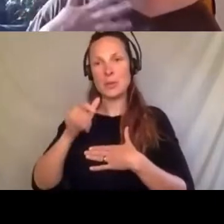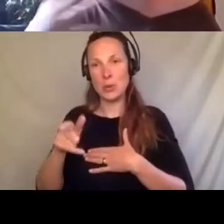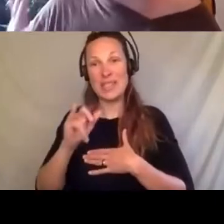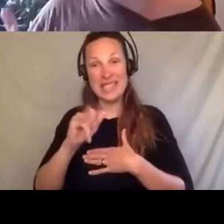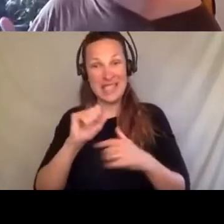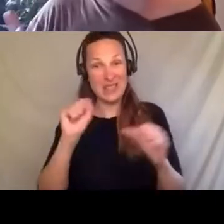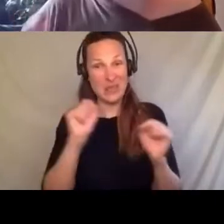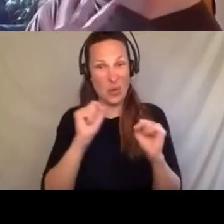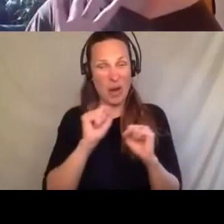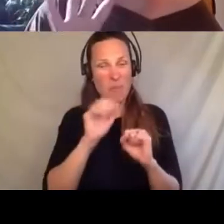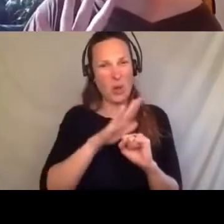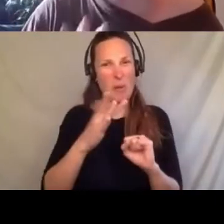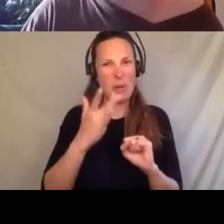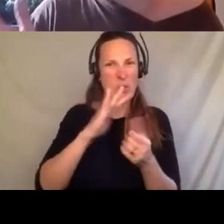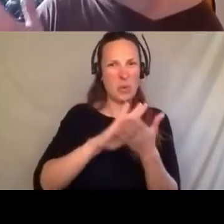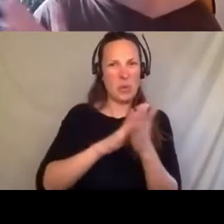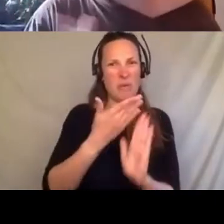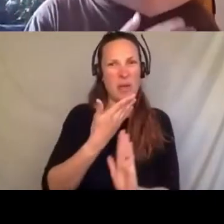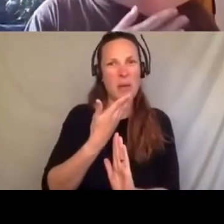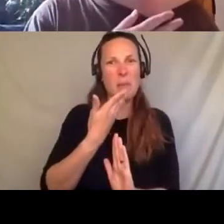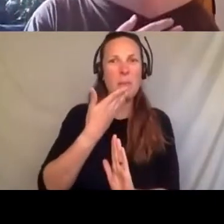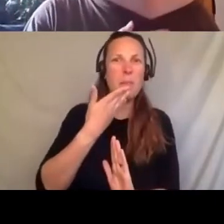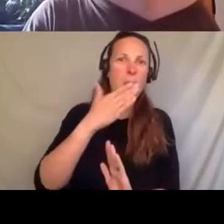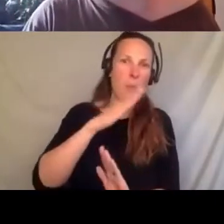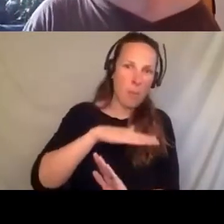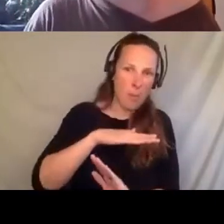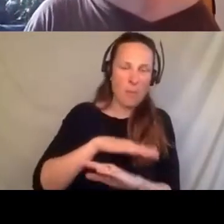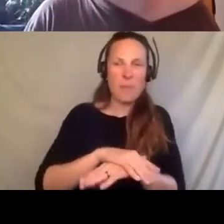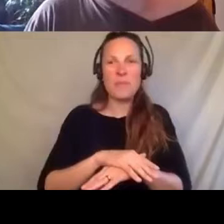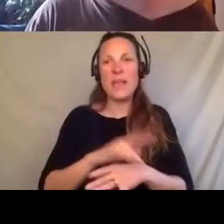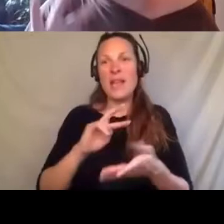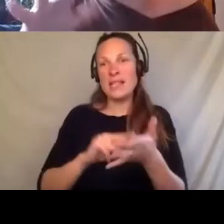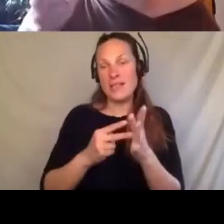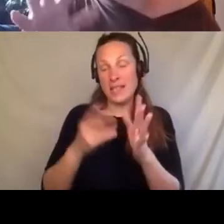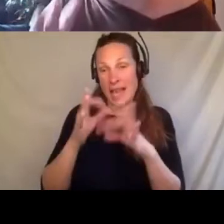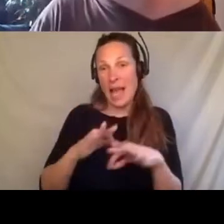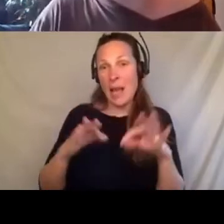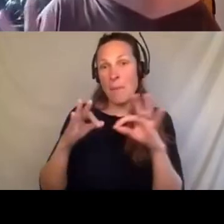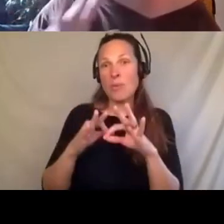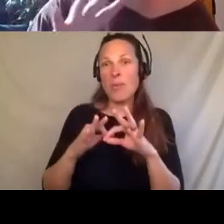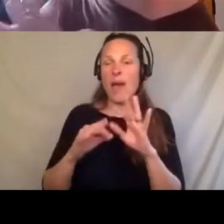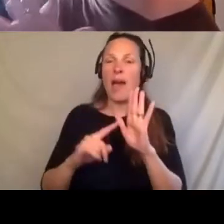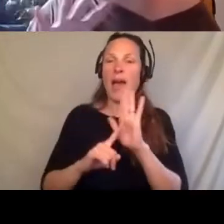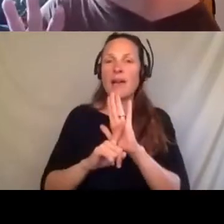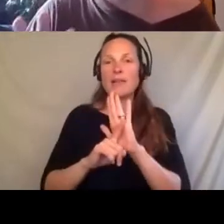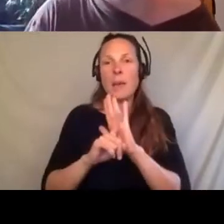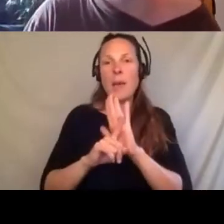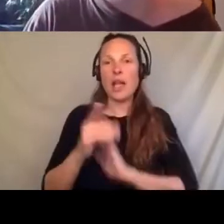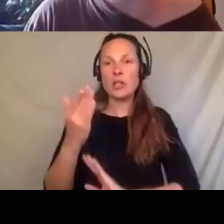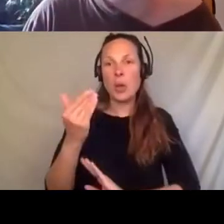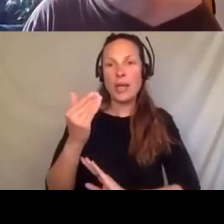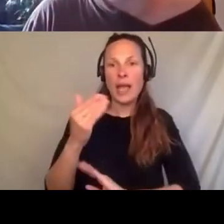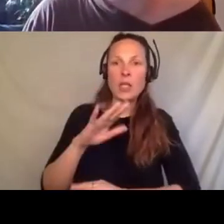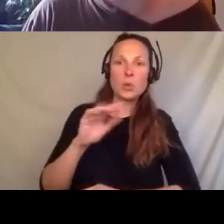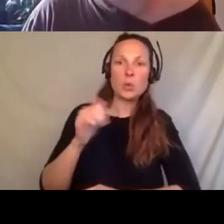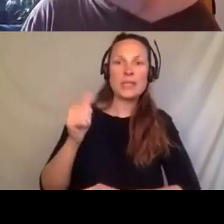froid, le goût va changer. Donc, idéalement, récoltez ça avant qu'il fasse autour de 15-10 degrés.